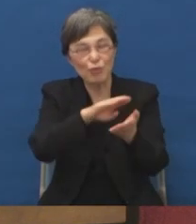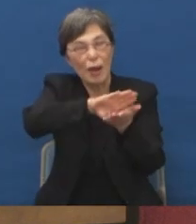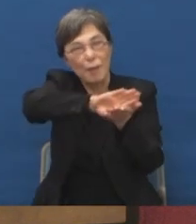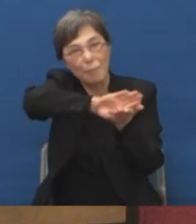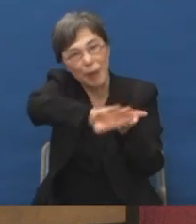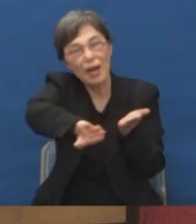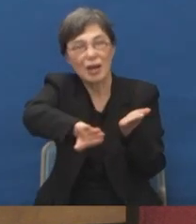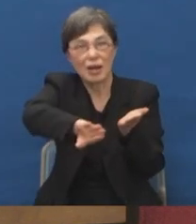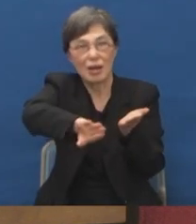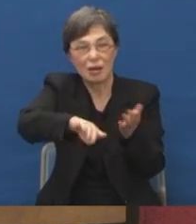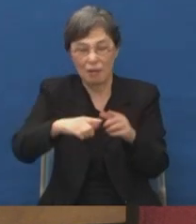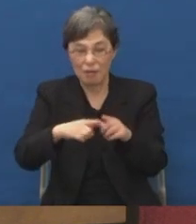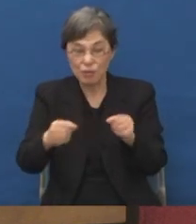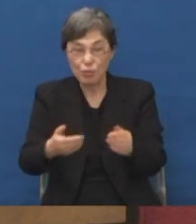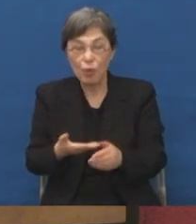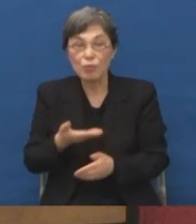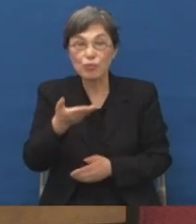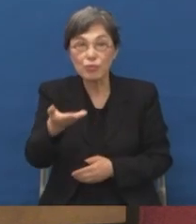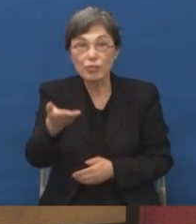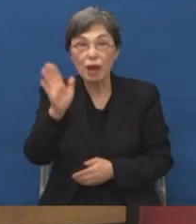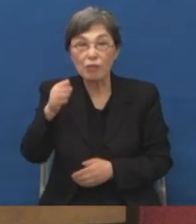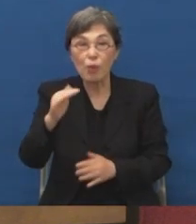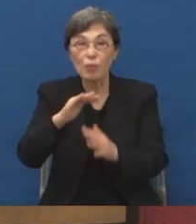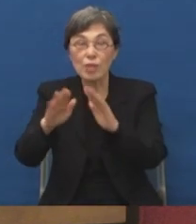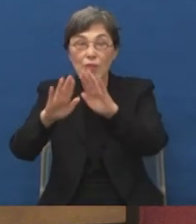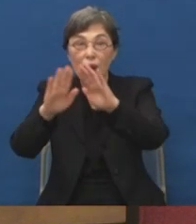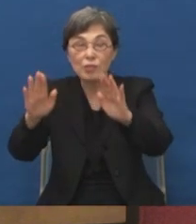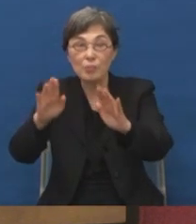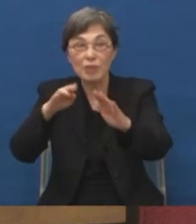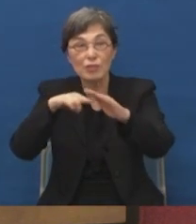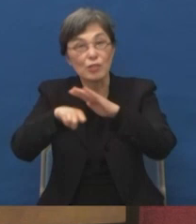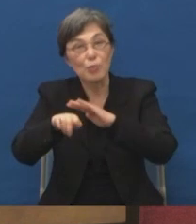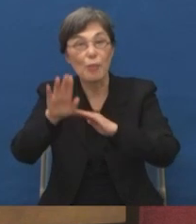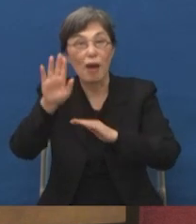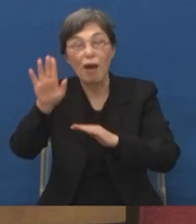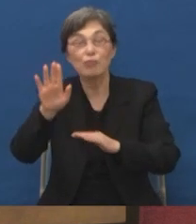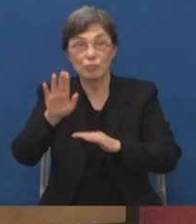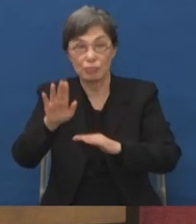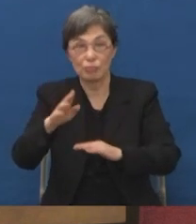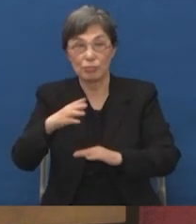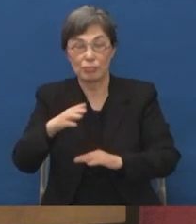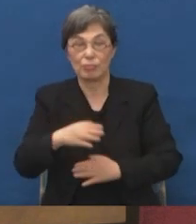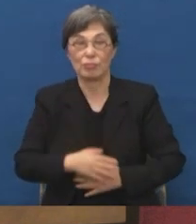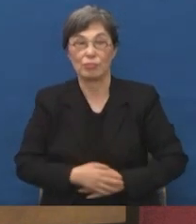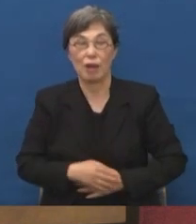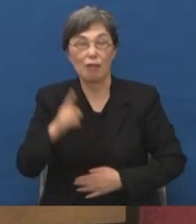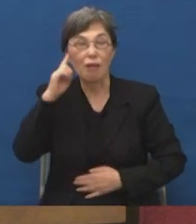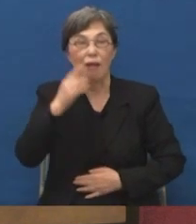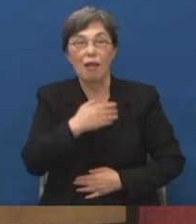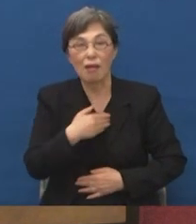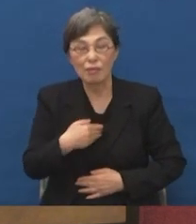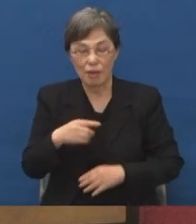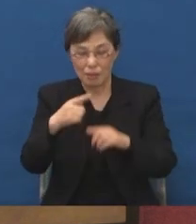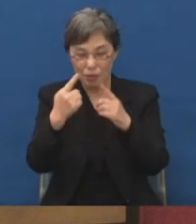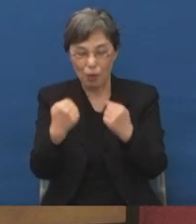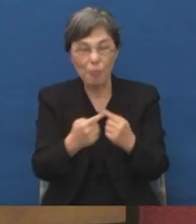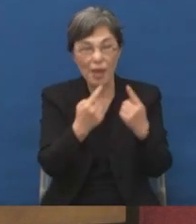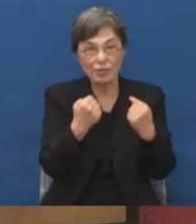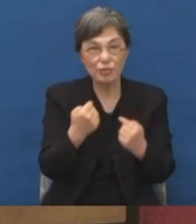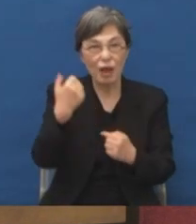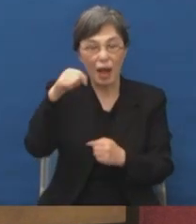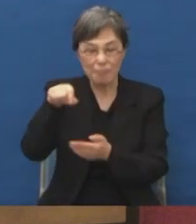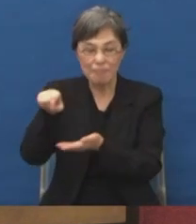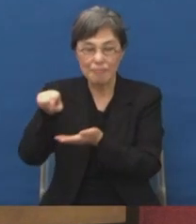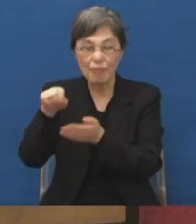も、日本が輸出した後に戦闘を開始する事態は十分あり得ます。個別の案件ごと